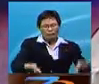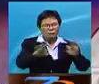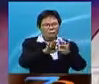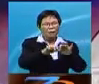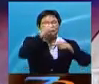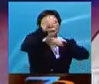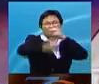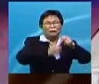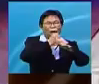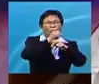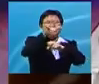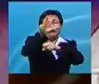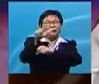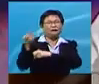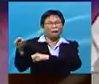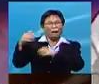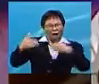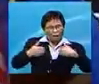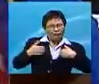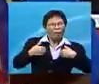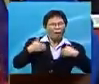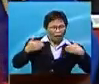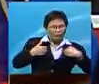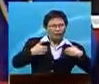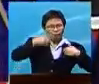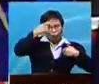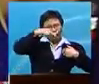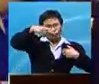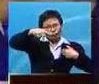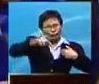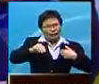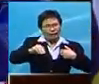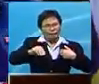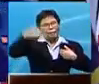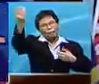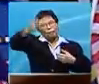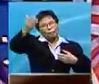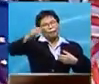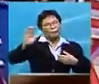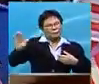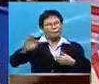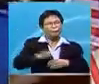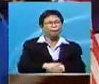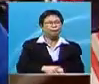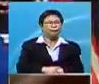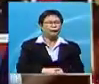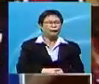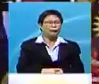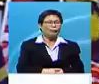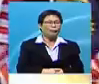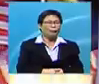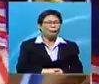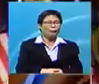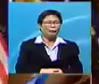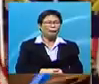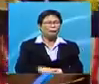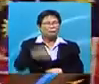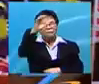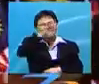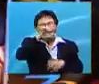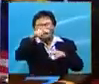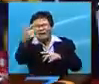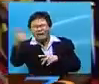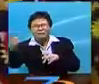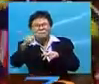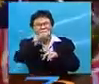buat tahun yang ketiga diadakan bagi Perdana Menteri menyampaikan amanat beliau. Inginkan mencari kelainan dan